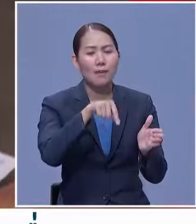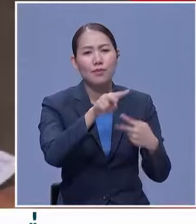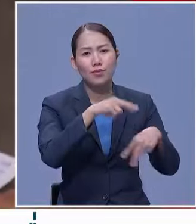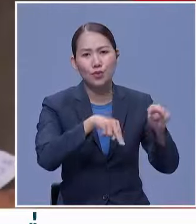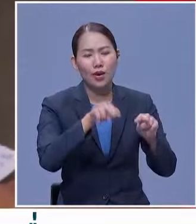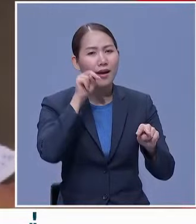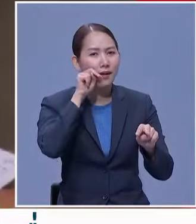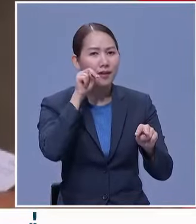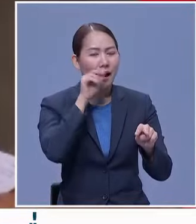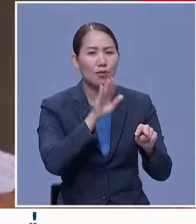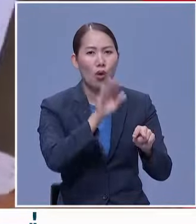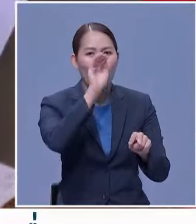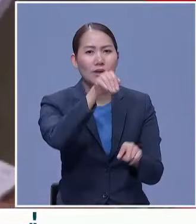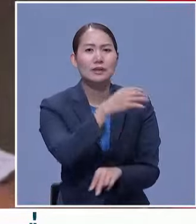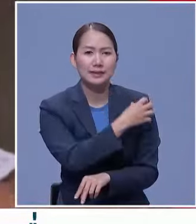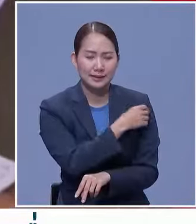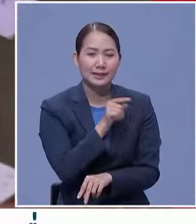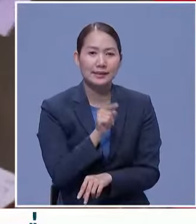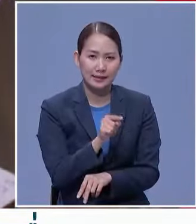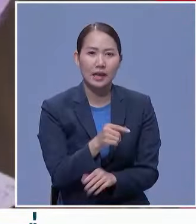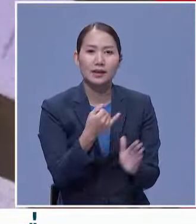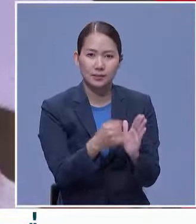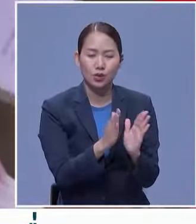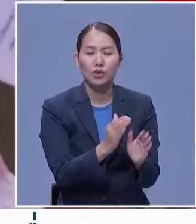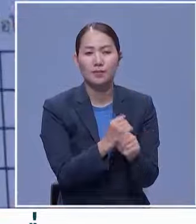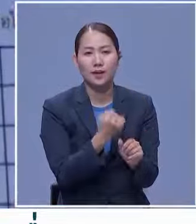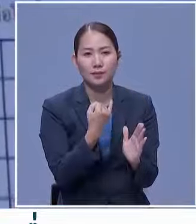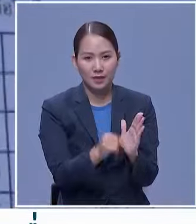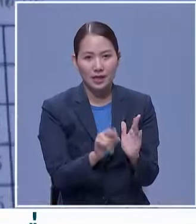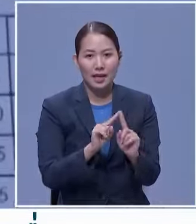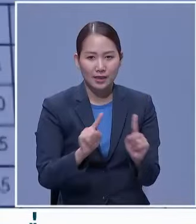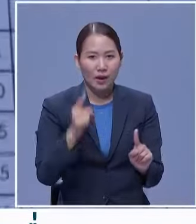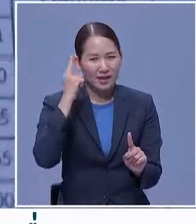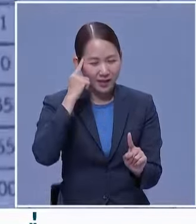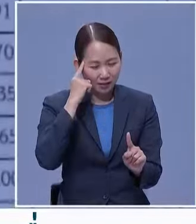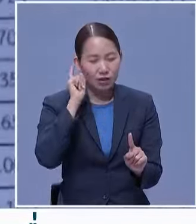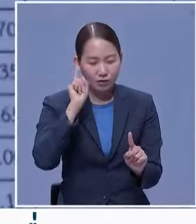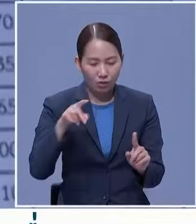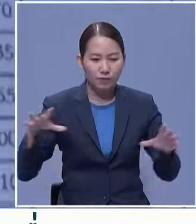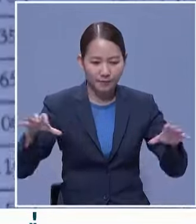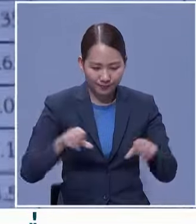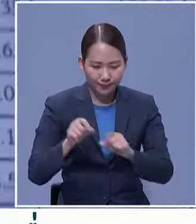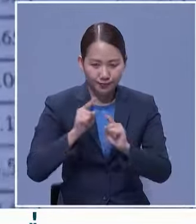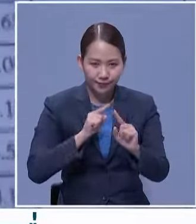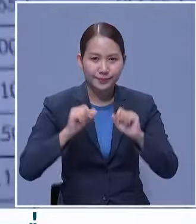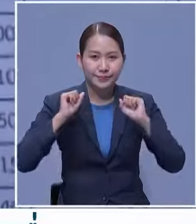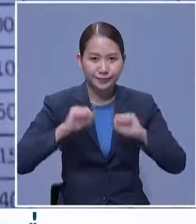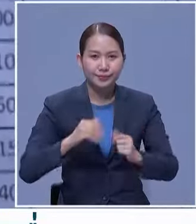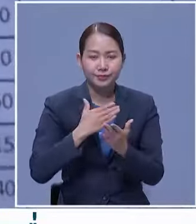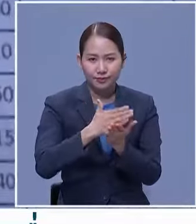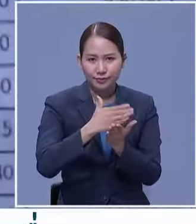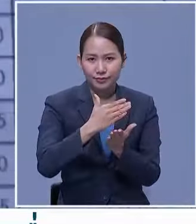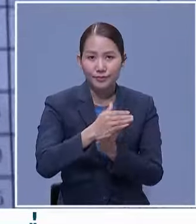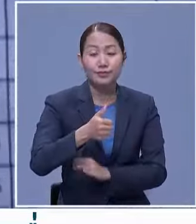มีการทำข้อตกลงผ่อนจ่ายค่าประปาซะเพราะดีแค่ไหนแล้วที่ชาวบ้านเขายังมีจิตสำนึกต้องการจะมาจ่ายให